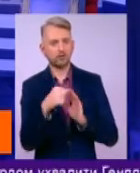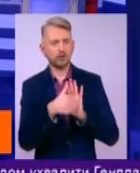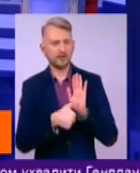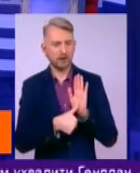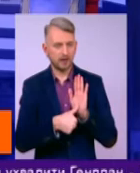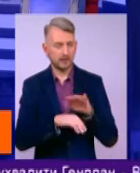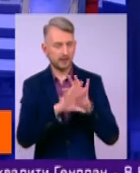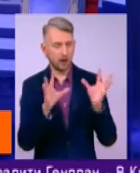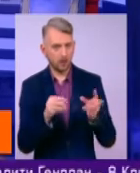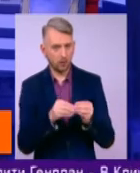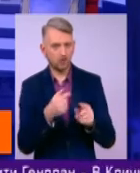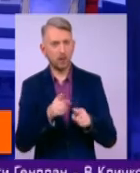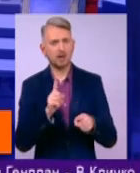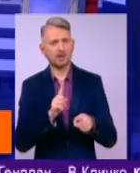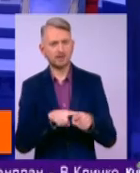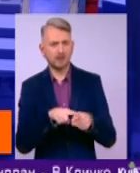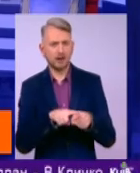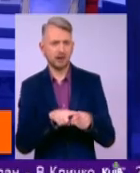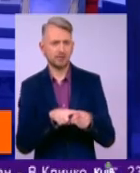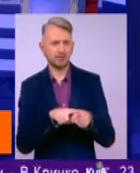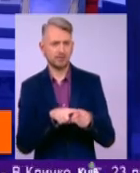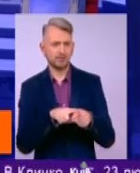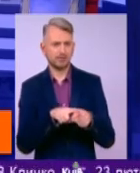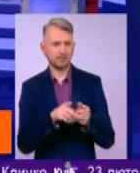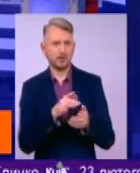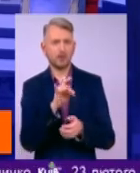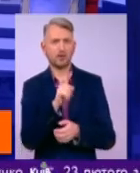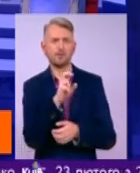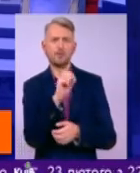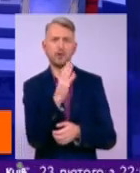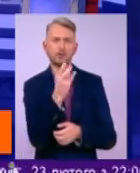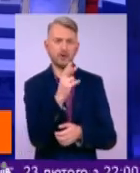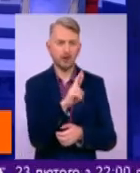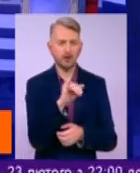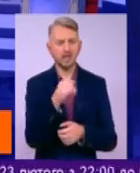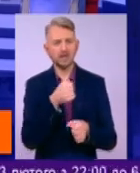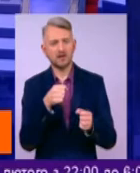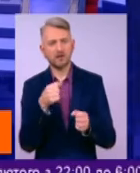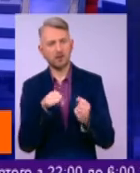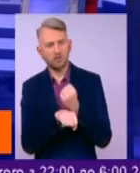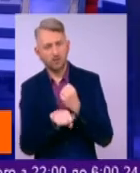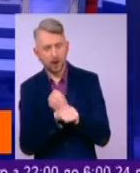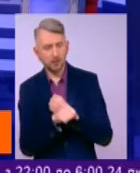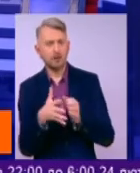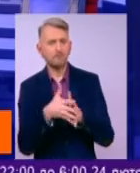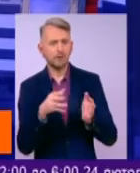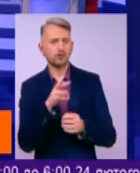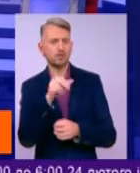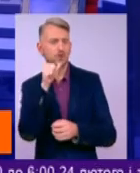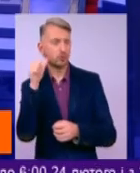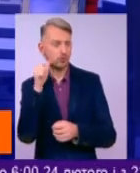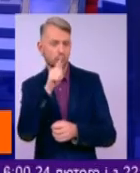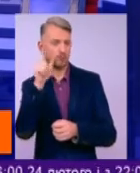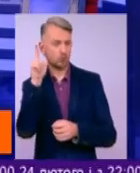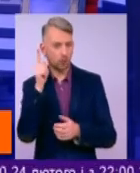516 загалом. Це розбещення, зґвалтування ще більше, ніж минулого і позаминулого року. Дійсно, за